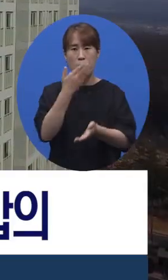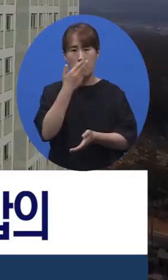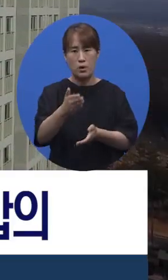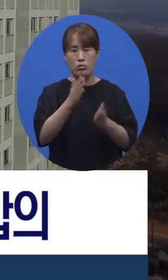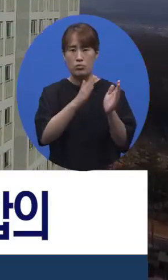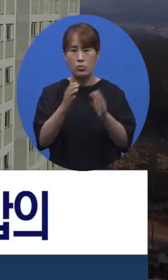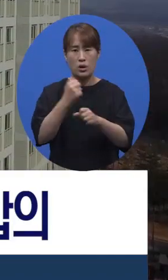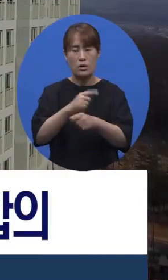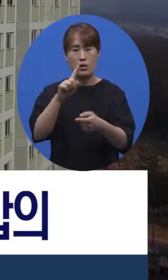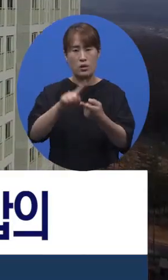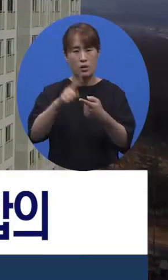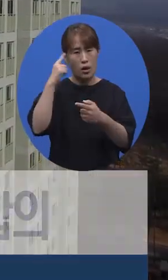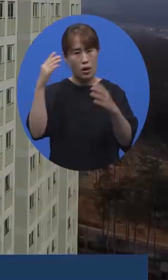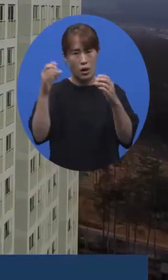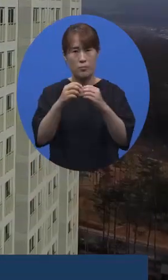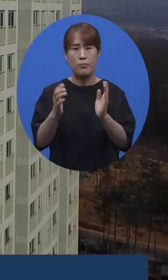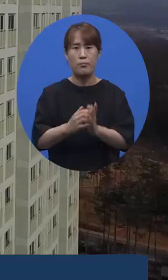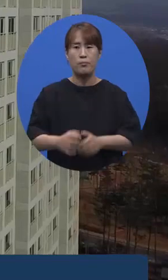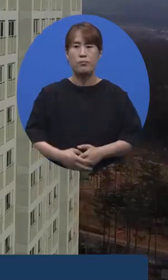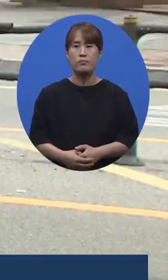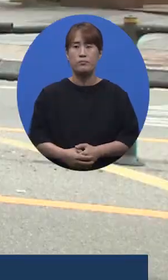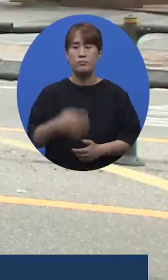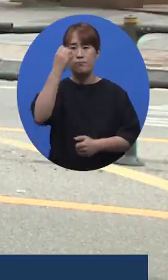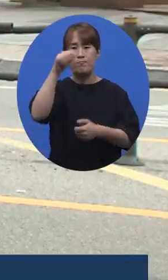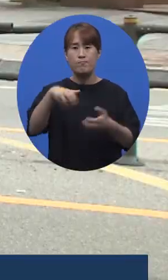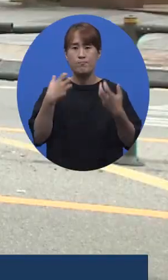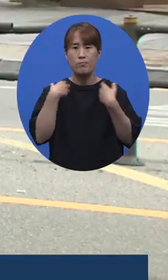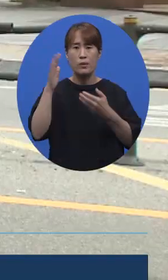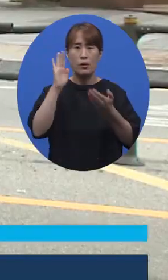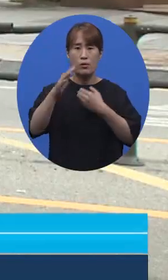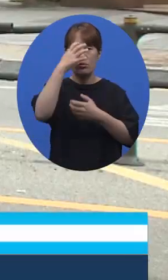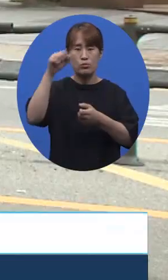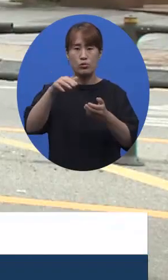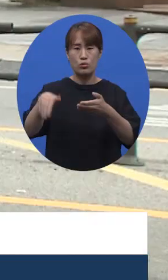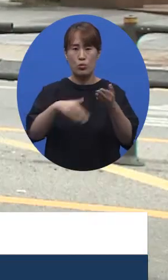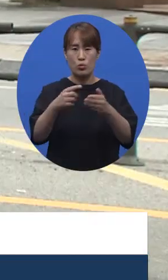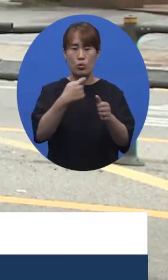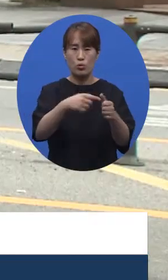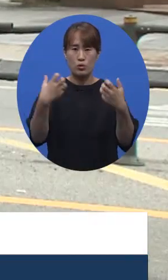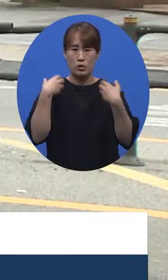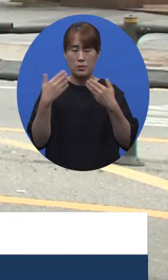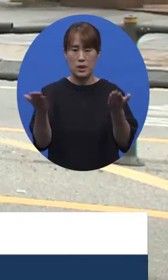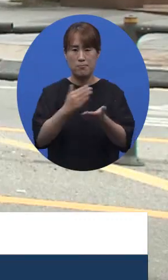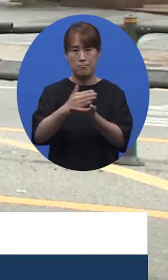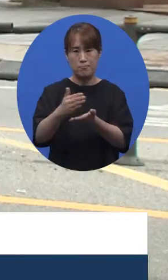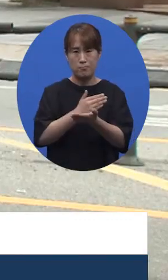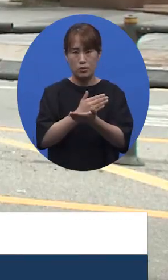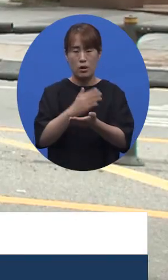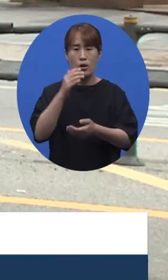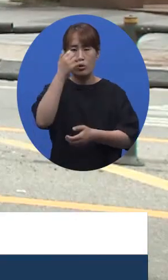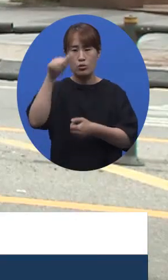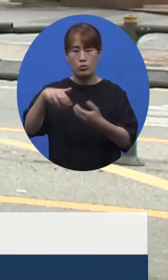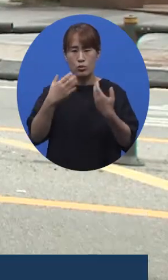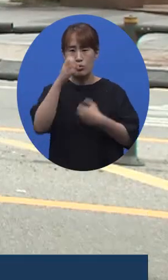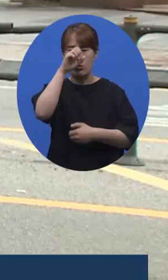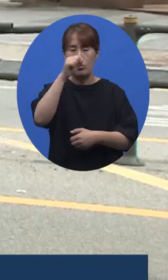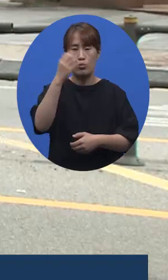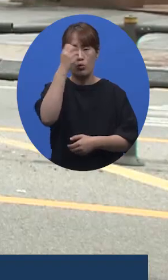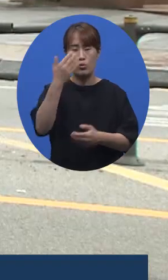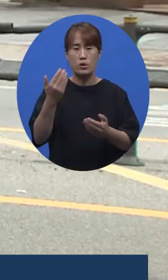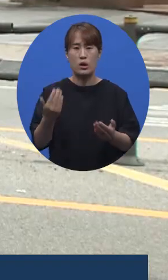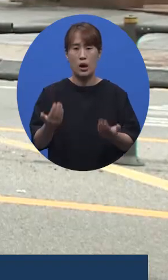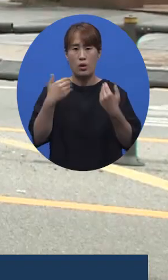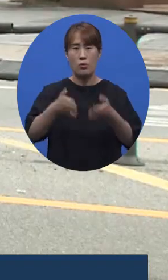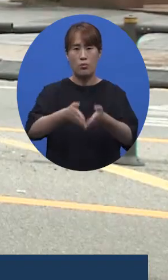방안을 마련하자는 데 합의했습니다 충청북도는 앞으로 충북도교육청 과 업무 분담을 통해 충청북도